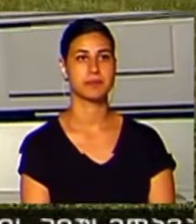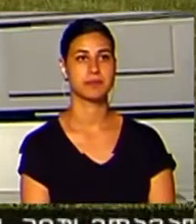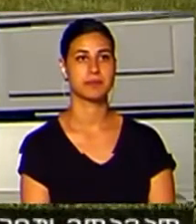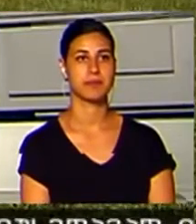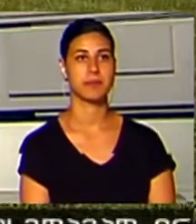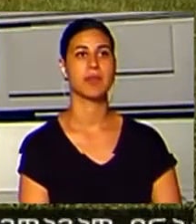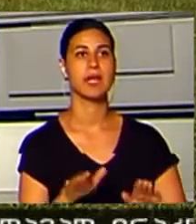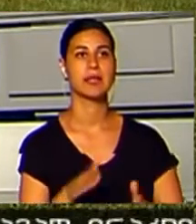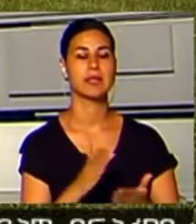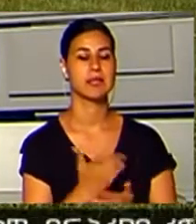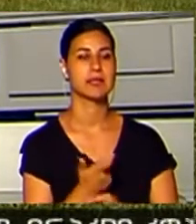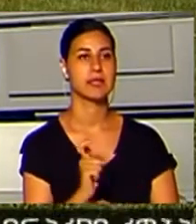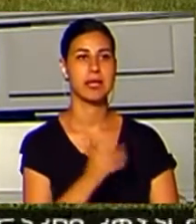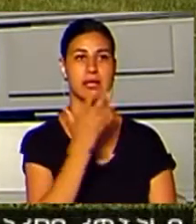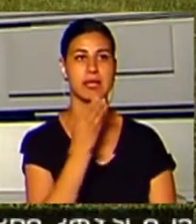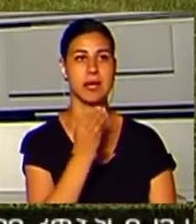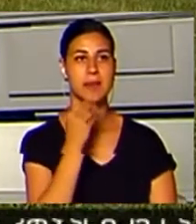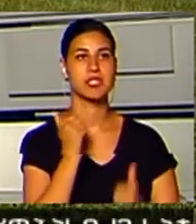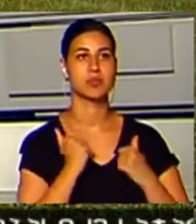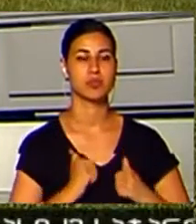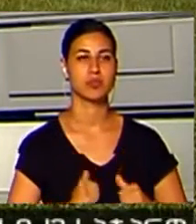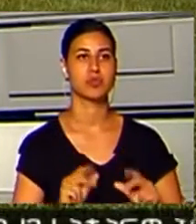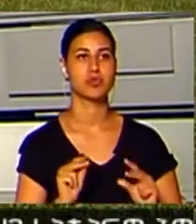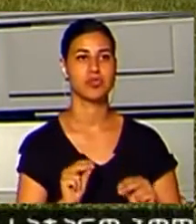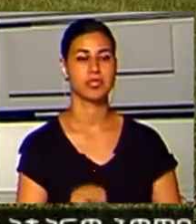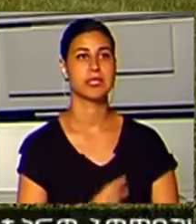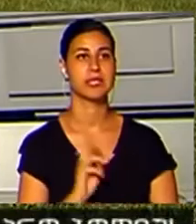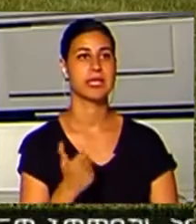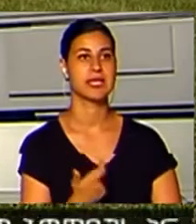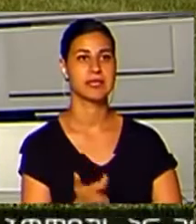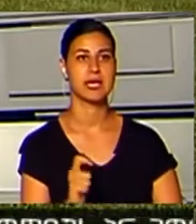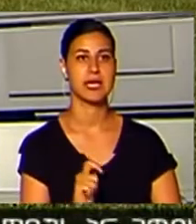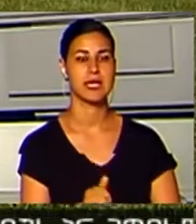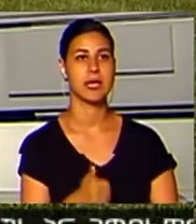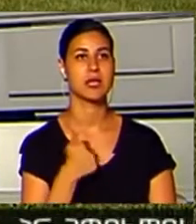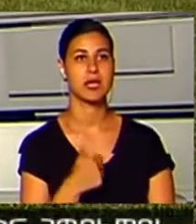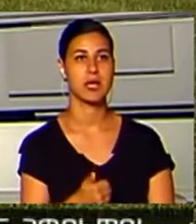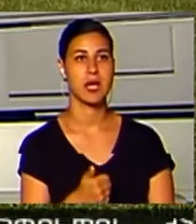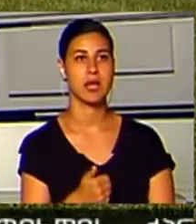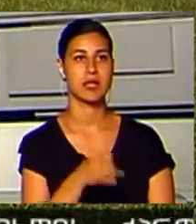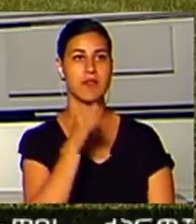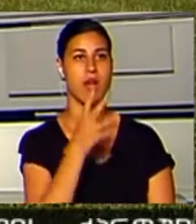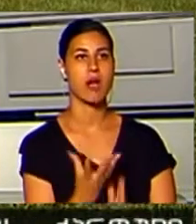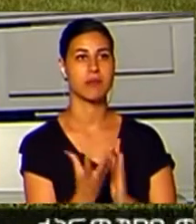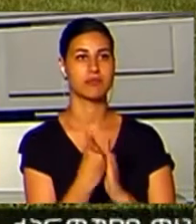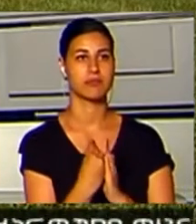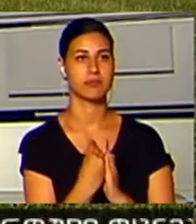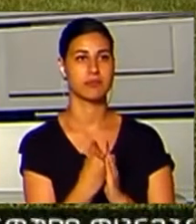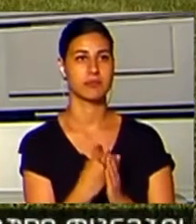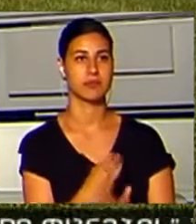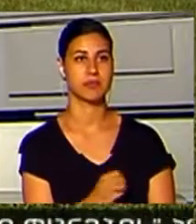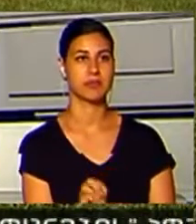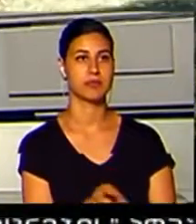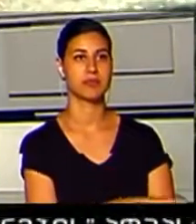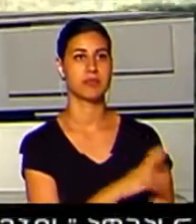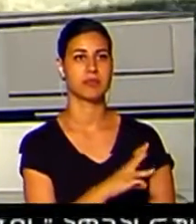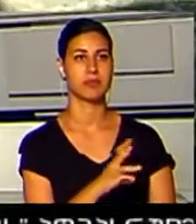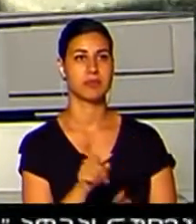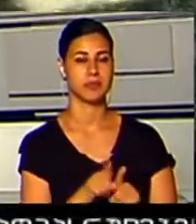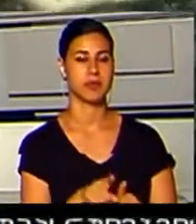ადგილი არის ძალიან ლამაზი და მშვიდი და ძალიან კარგი ინსპირაციის საშუალებას თუ წყაროს